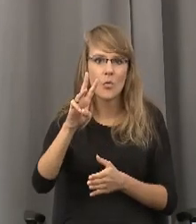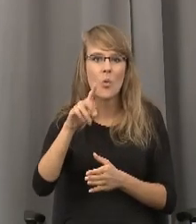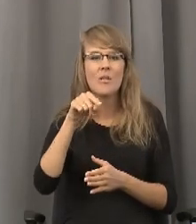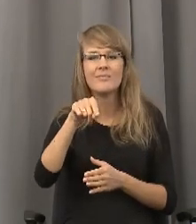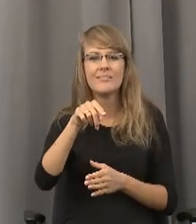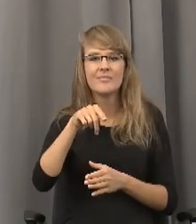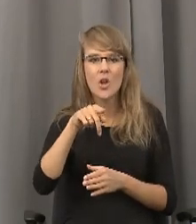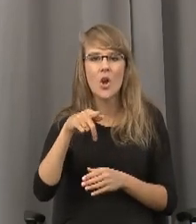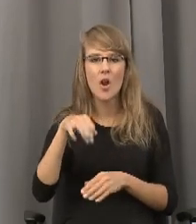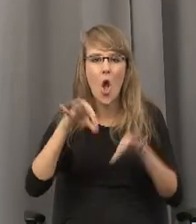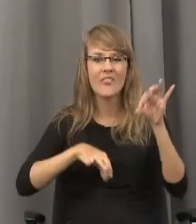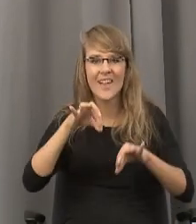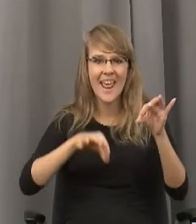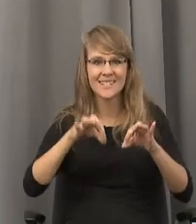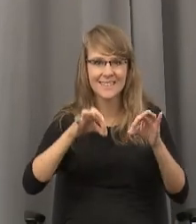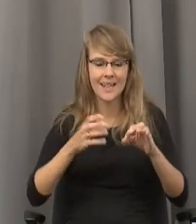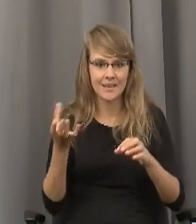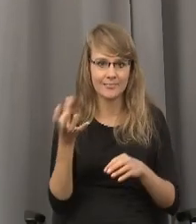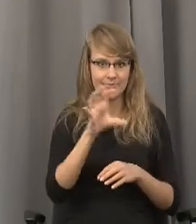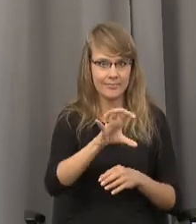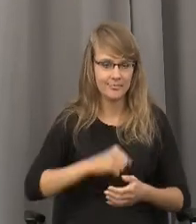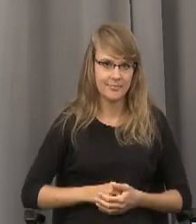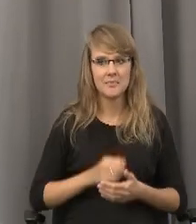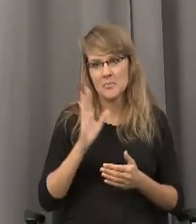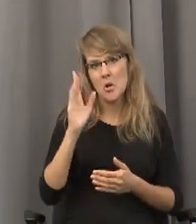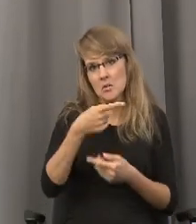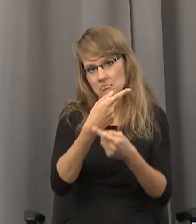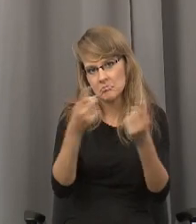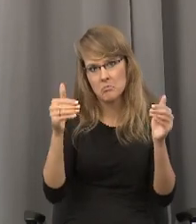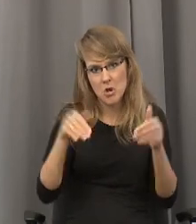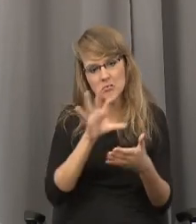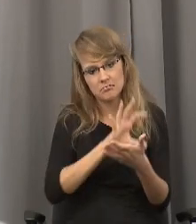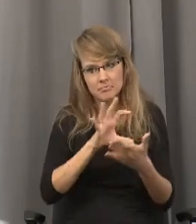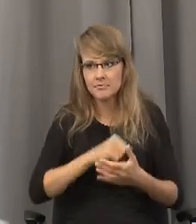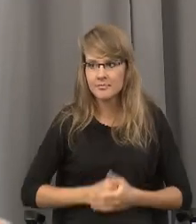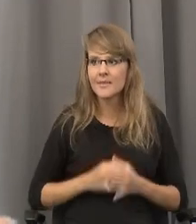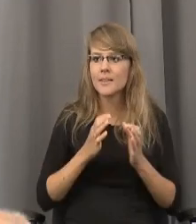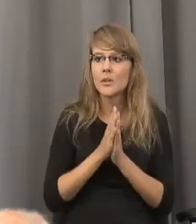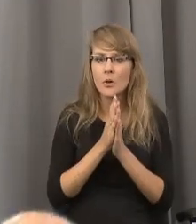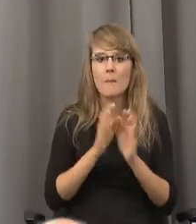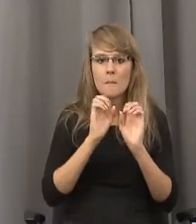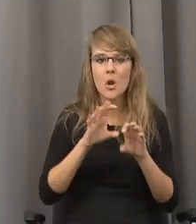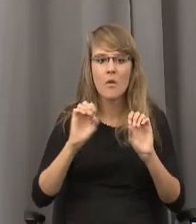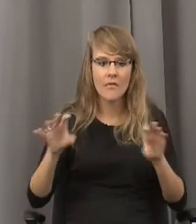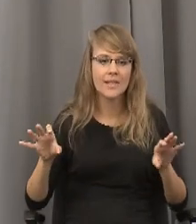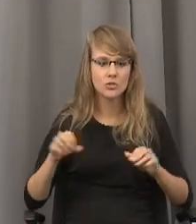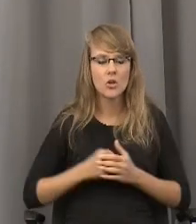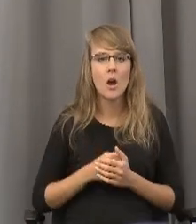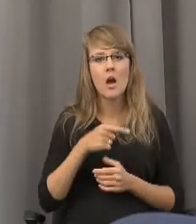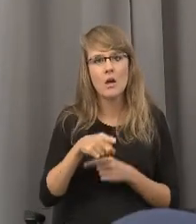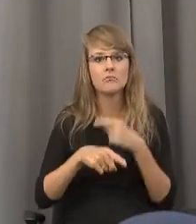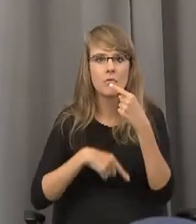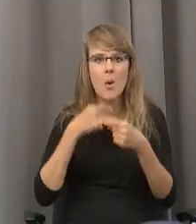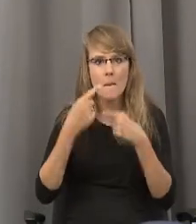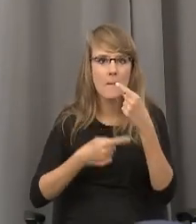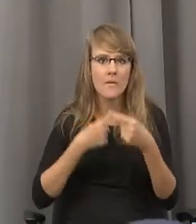tak żebyście państwo wszyscy mieli do nich dostęp. A teraz poproszę pana profesora Tadeusza Parnowskiego, żeby powiedział,